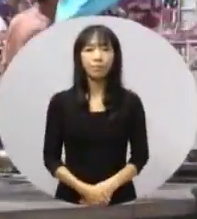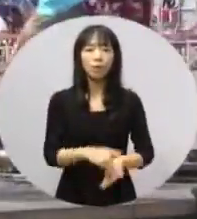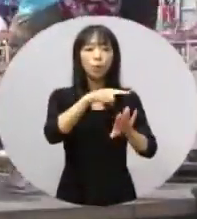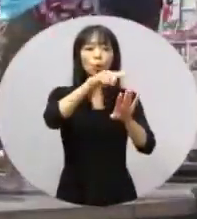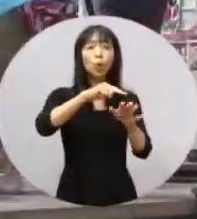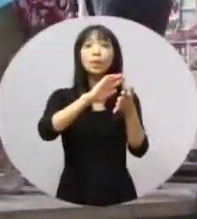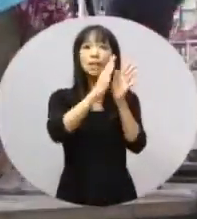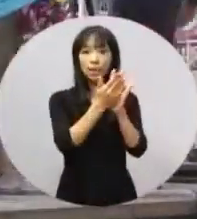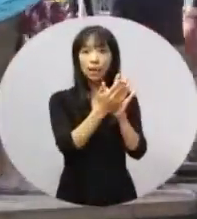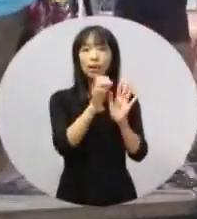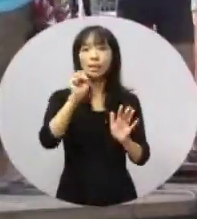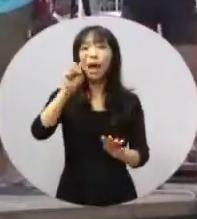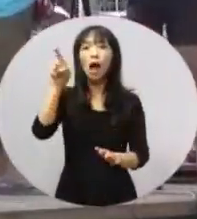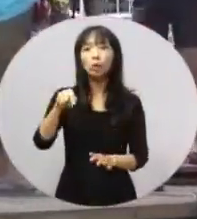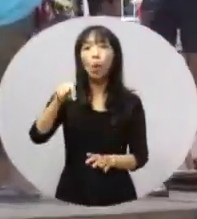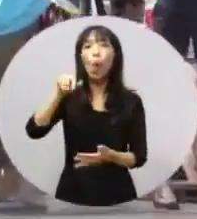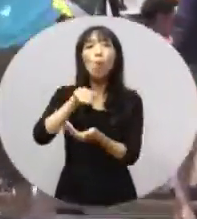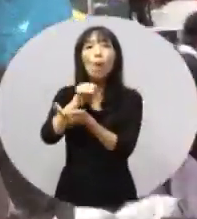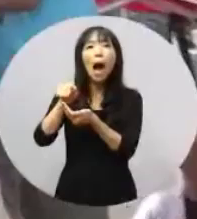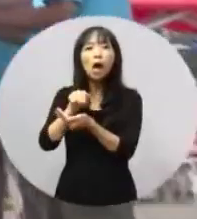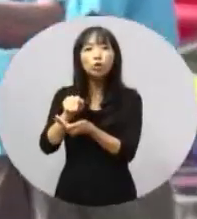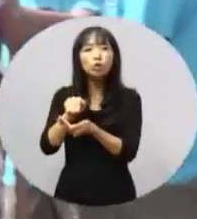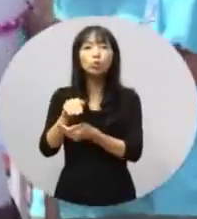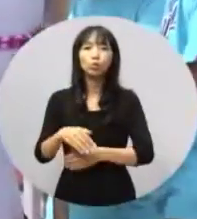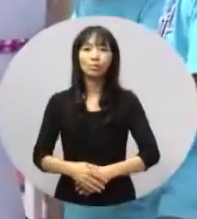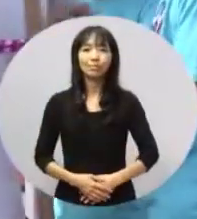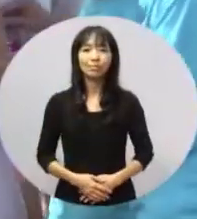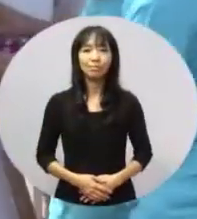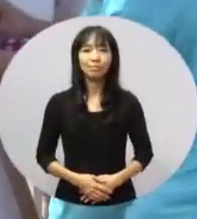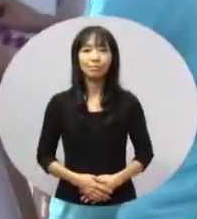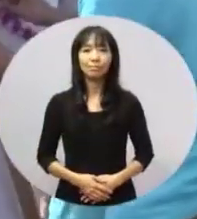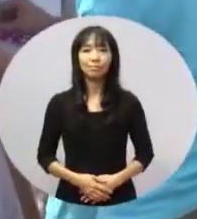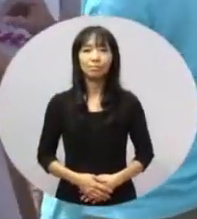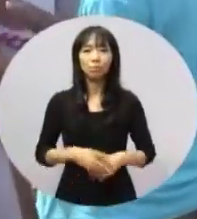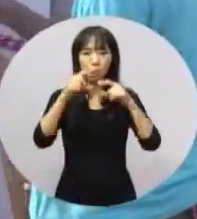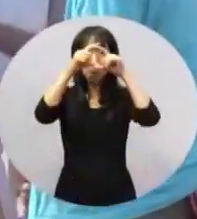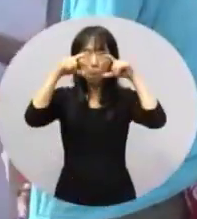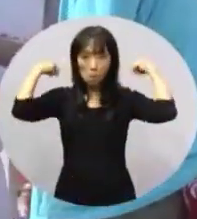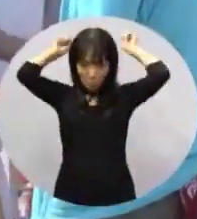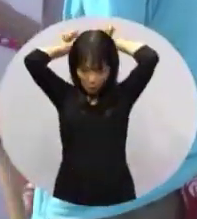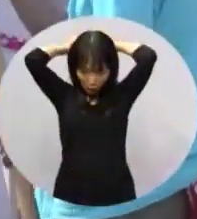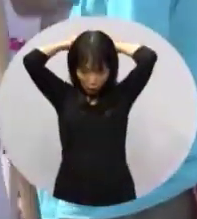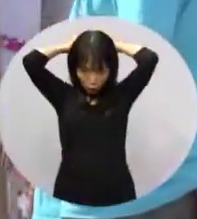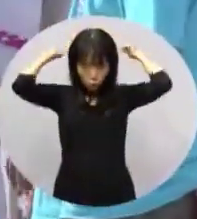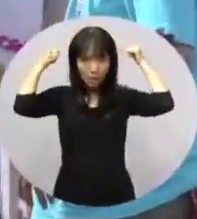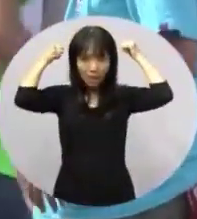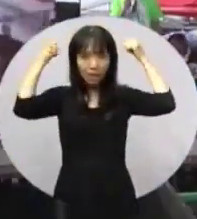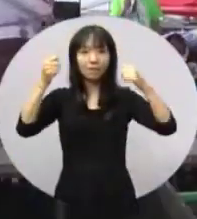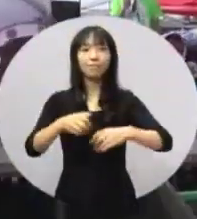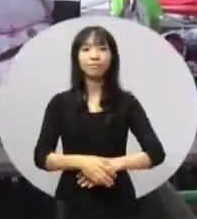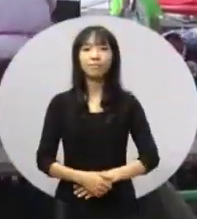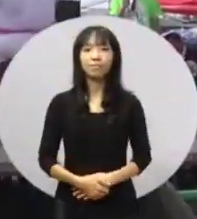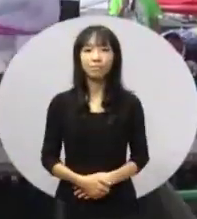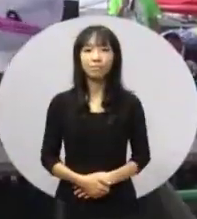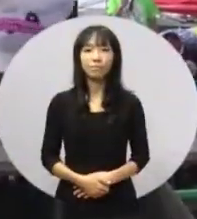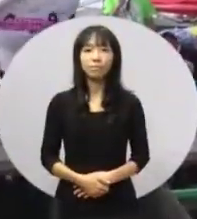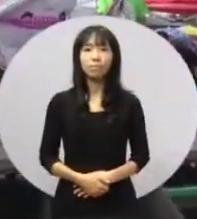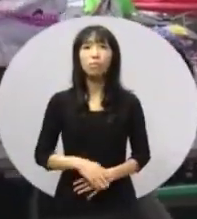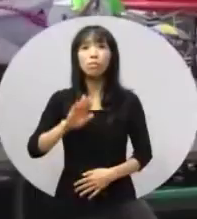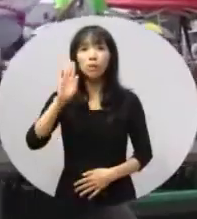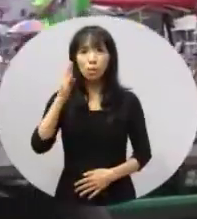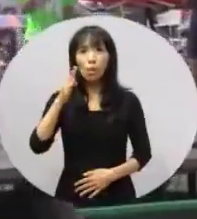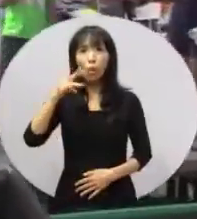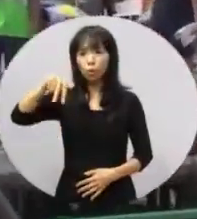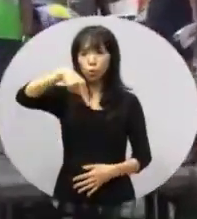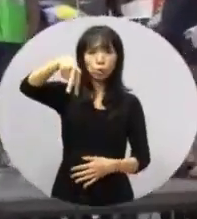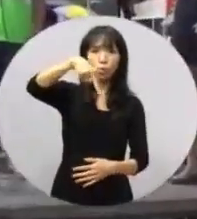栃木県佐野市マスター我々はwoman まずしっかりも託したgoo心